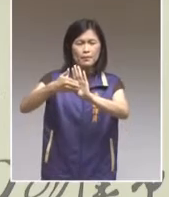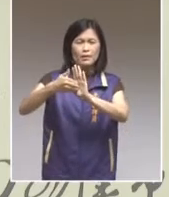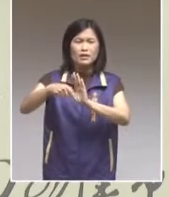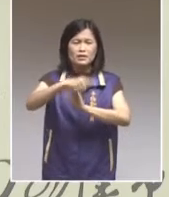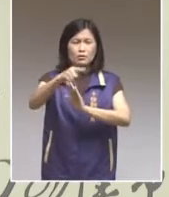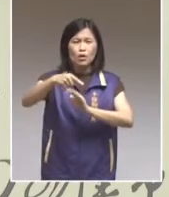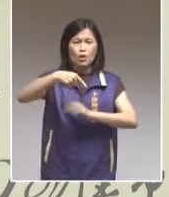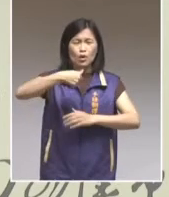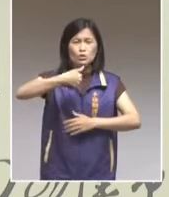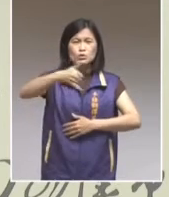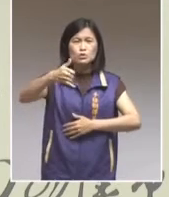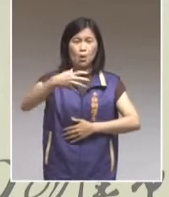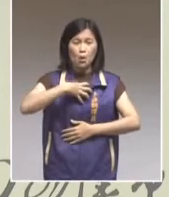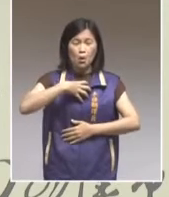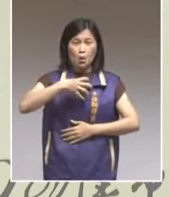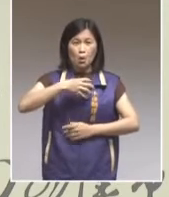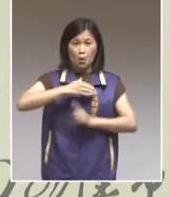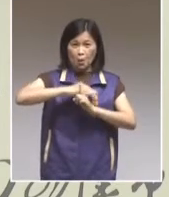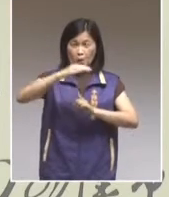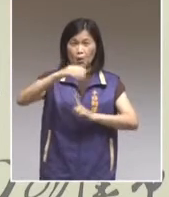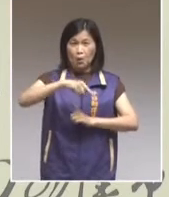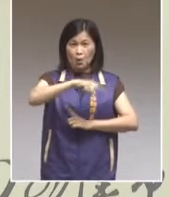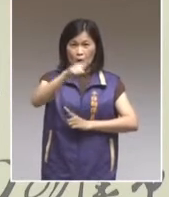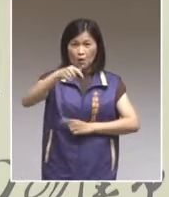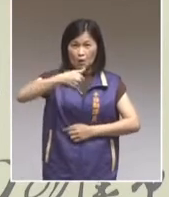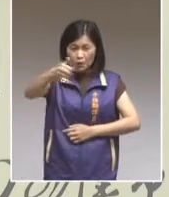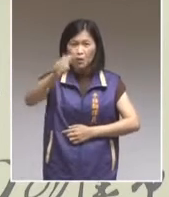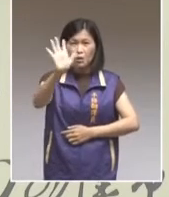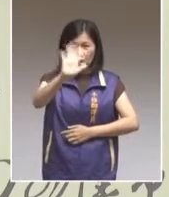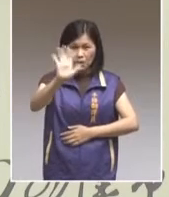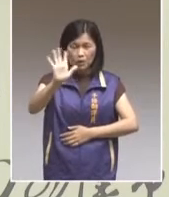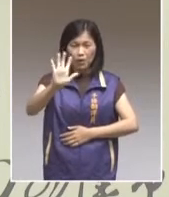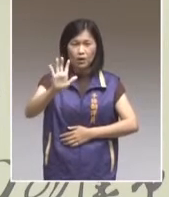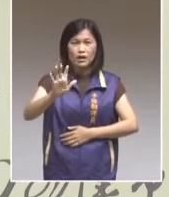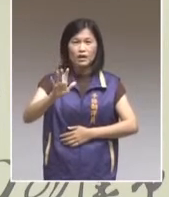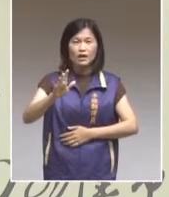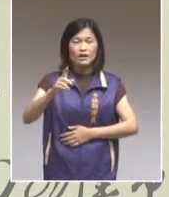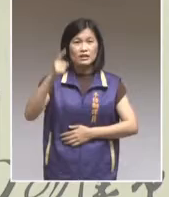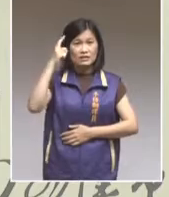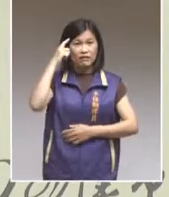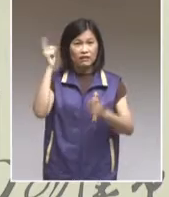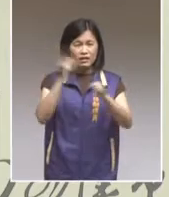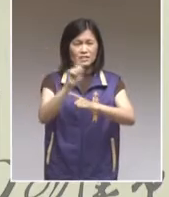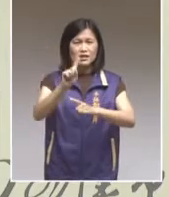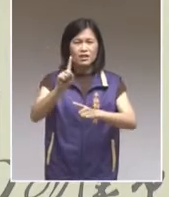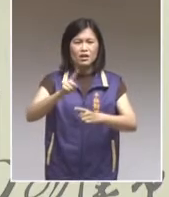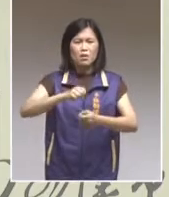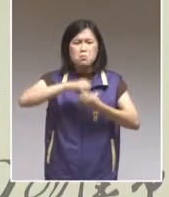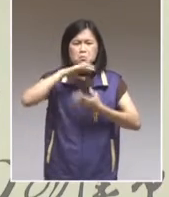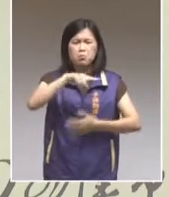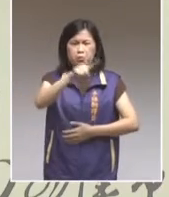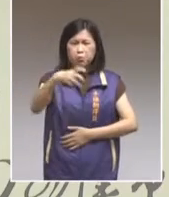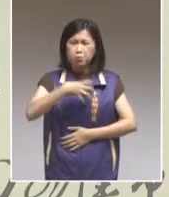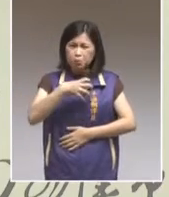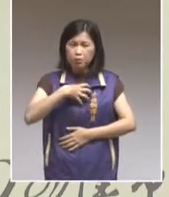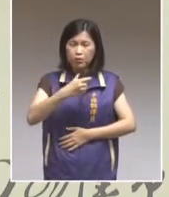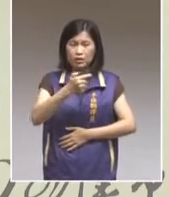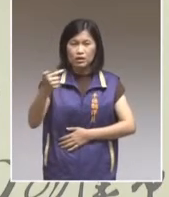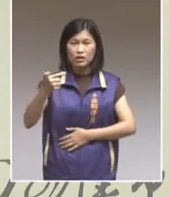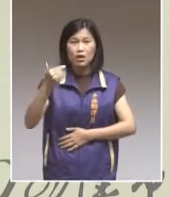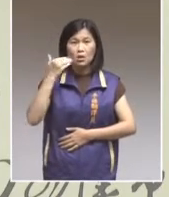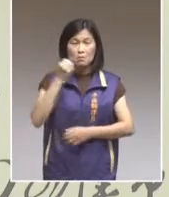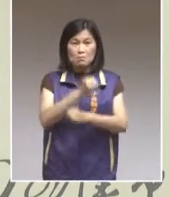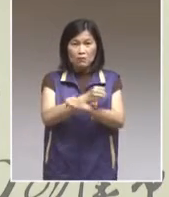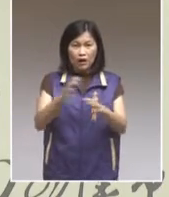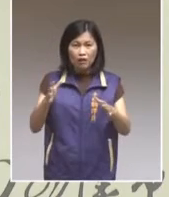场域。这个部分我再一次的提醒，就是说你上危险的是中辈时代，如果没注意疫苗，